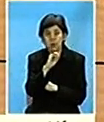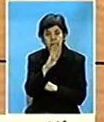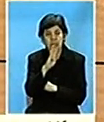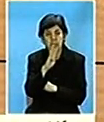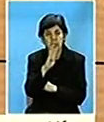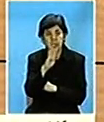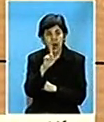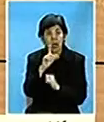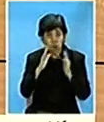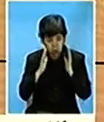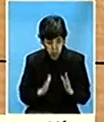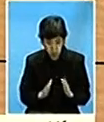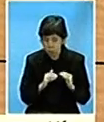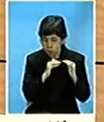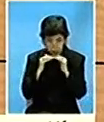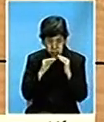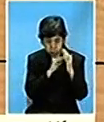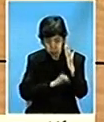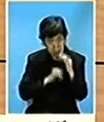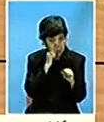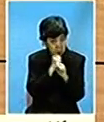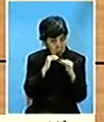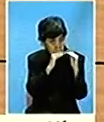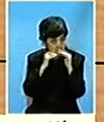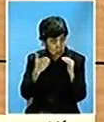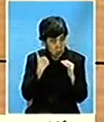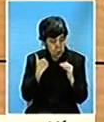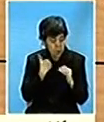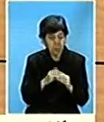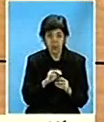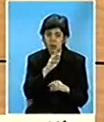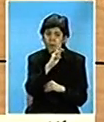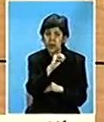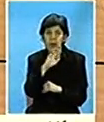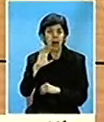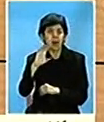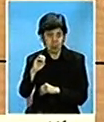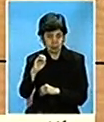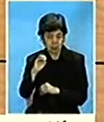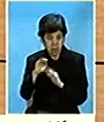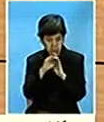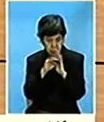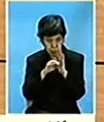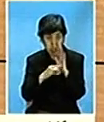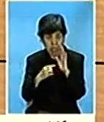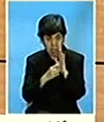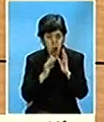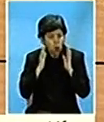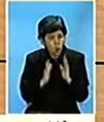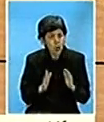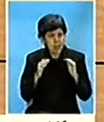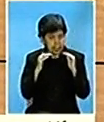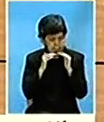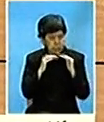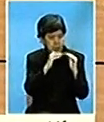ทั่วถึงตามรัฐธรรมนูญหรือไม่นะครับในมาตรา50นะครับเขียนไว้ว่าบุคคลย่อมมีสิทธิ์เสม